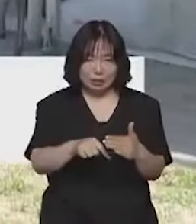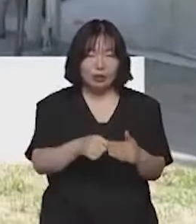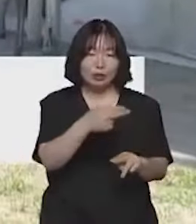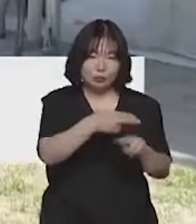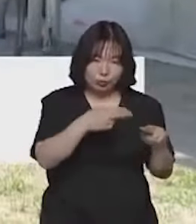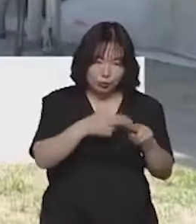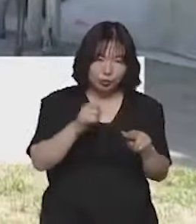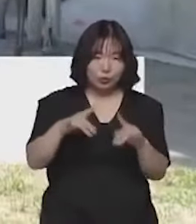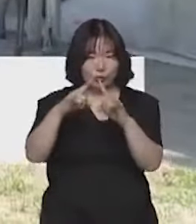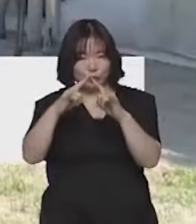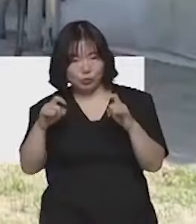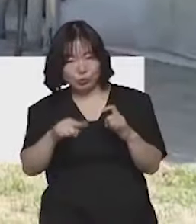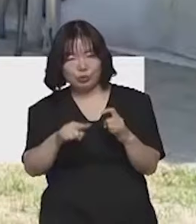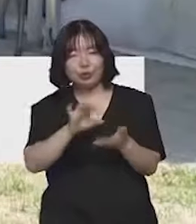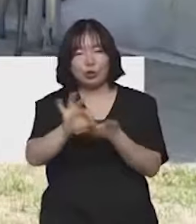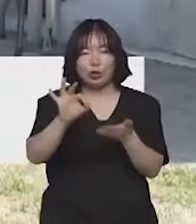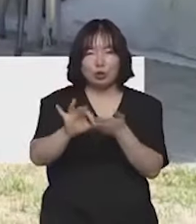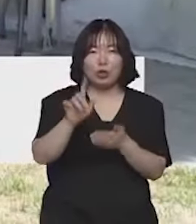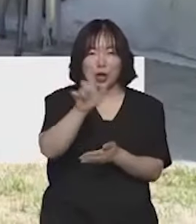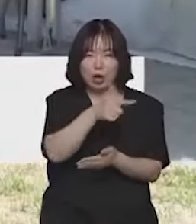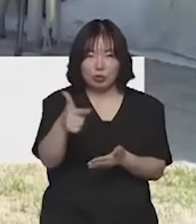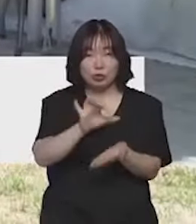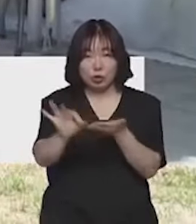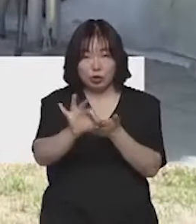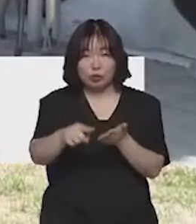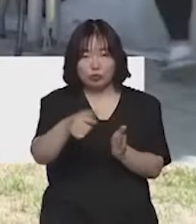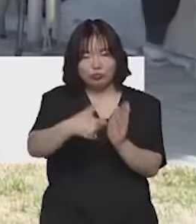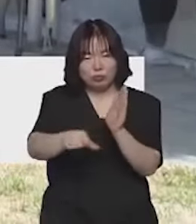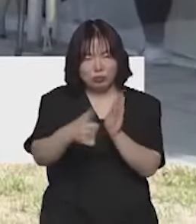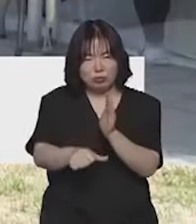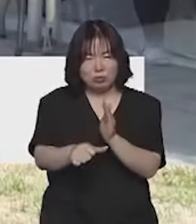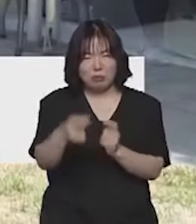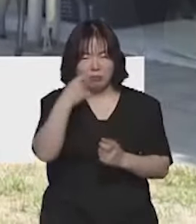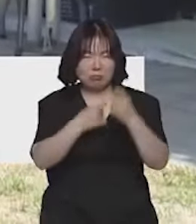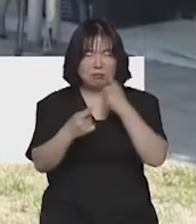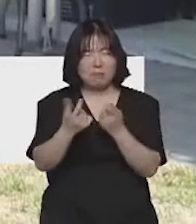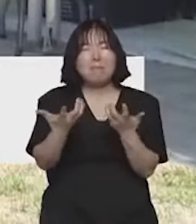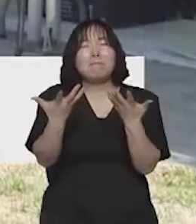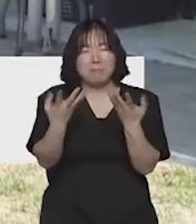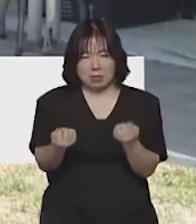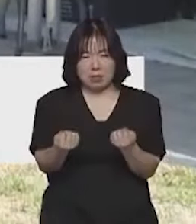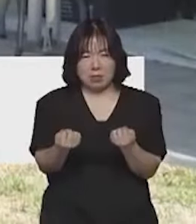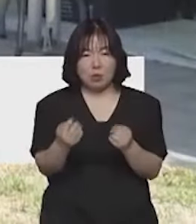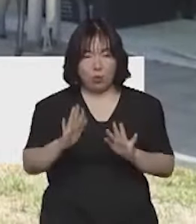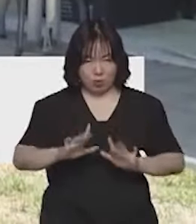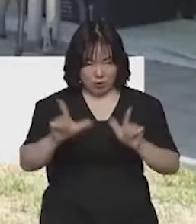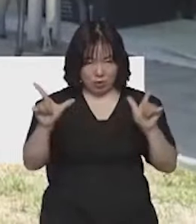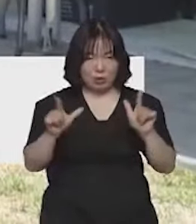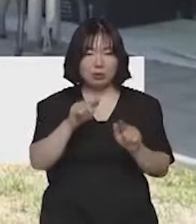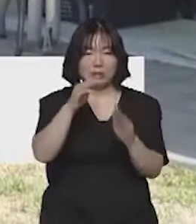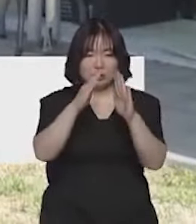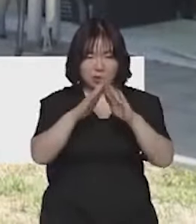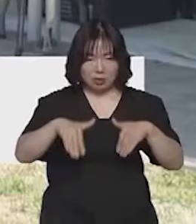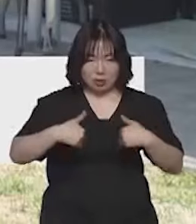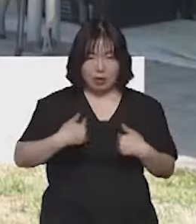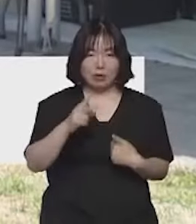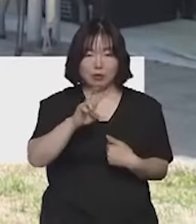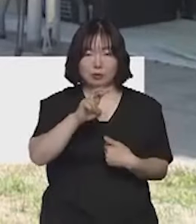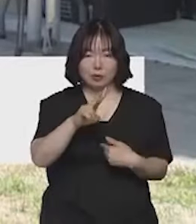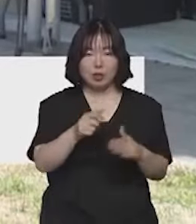먹거리 부스에서 사용되는 일회용품이 폐기물의 많은 부분을 차지하고 있습니다. 올해는 전남 22개 대표 축제에